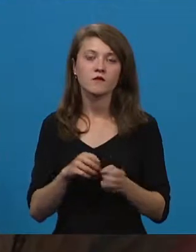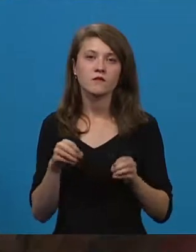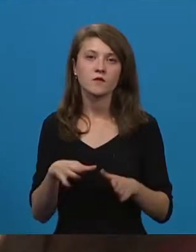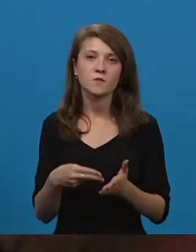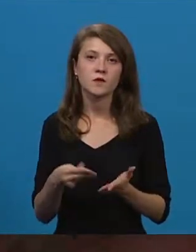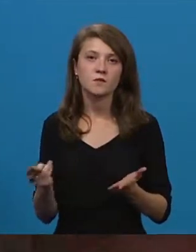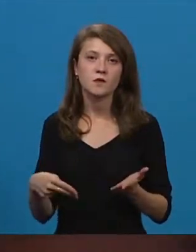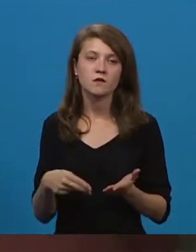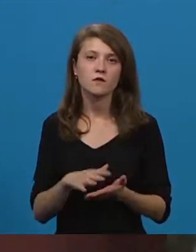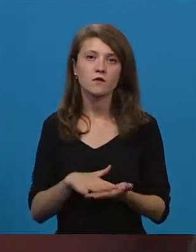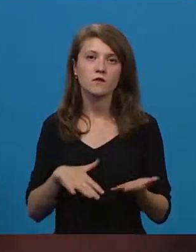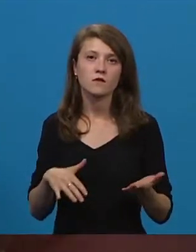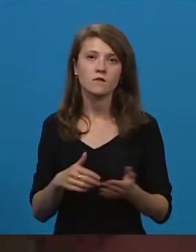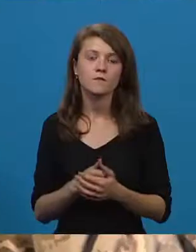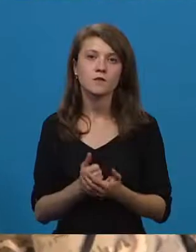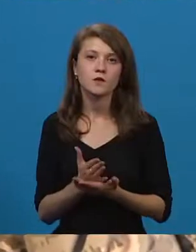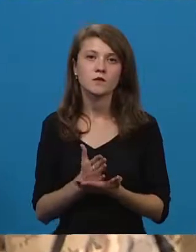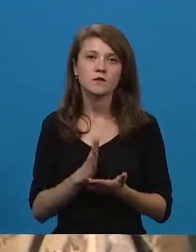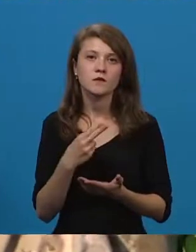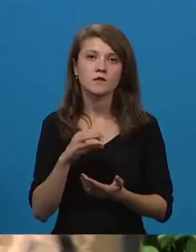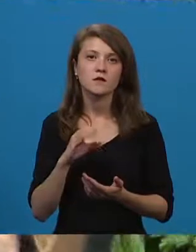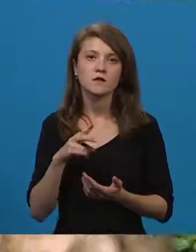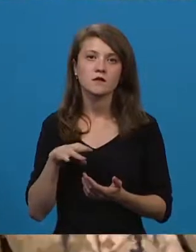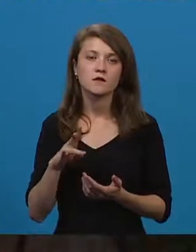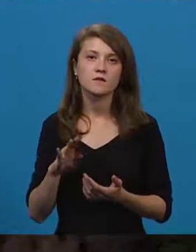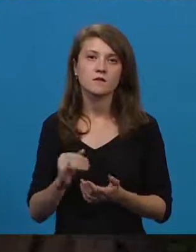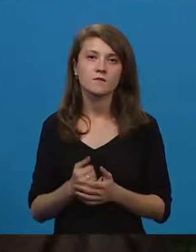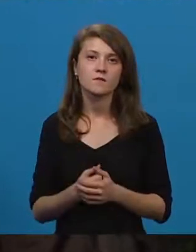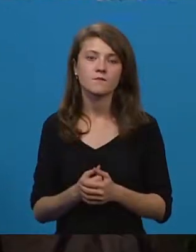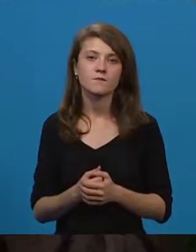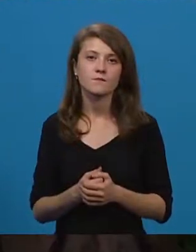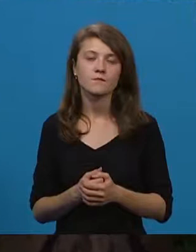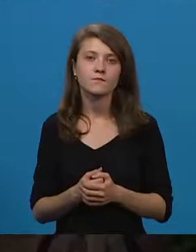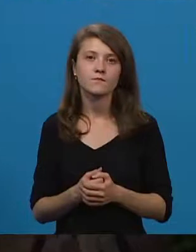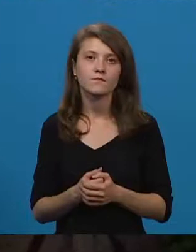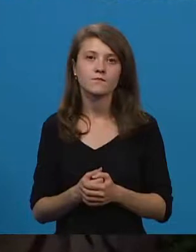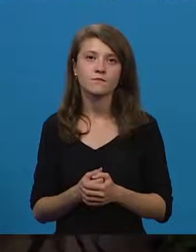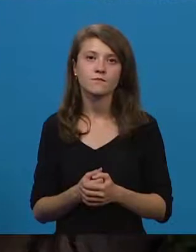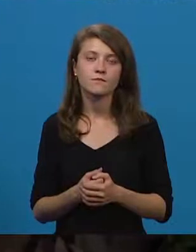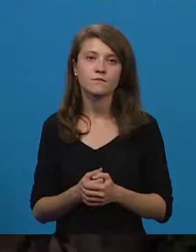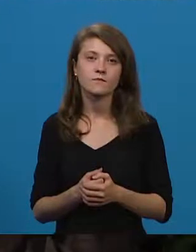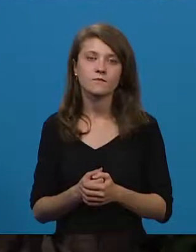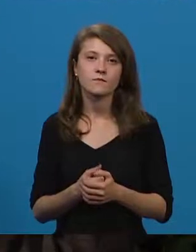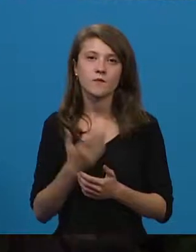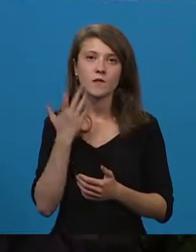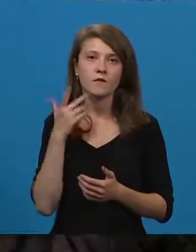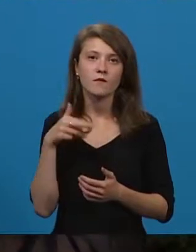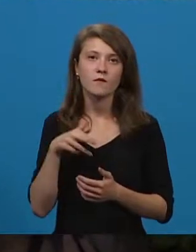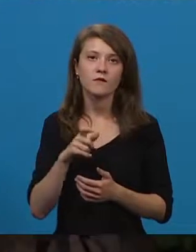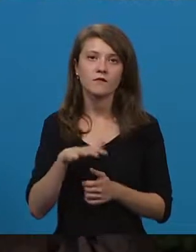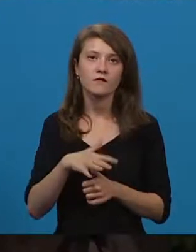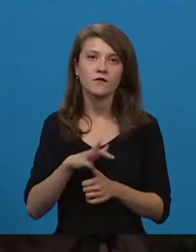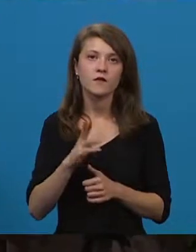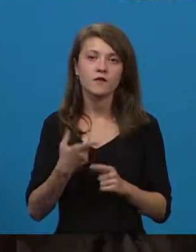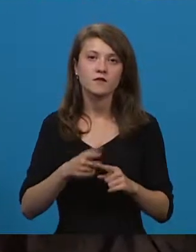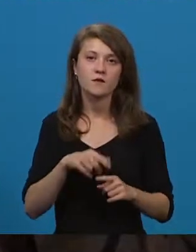і продовжити служити у десанті. Пішов, випригнув і все. Ну от зараз згадаєш момент, коли виходив з вертольоту, взагалі, як це все